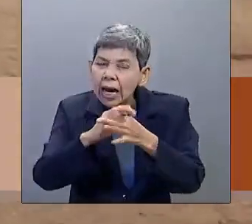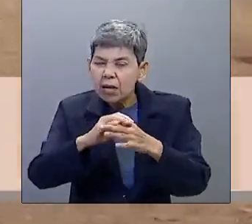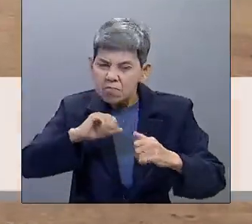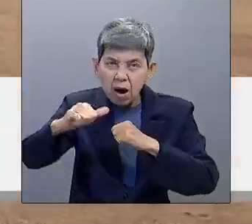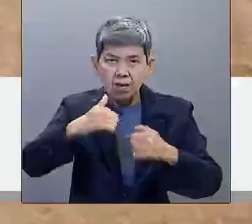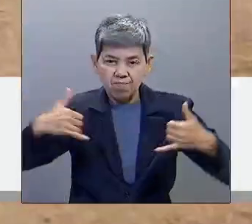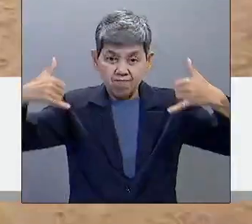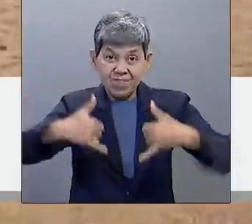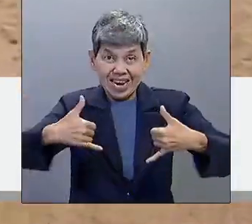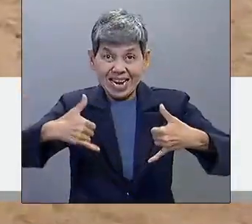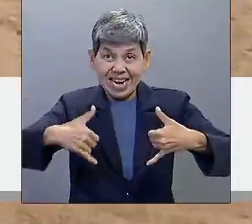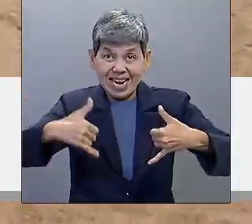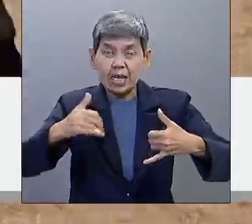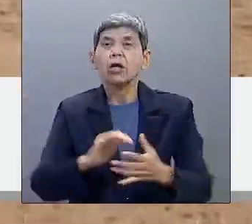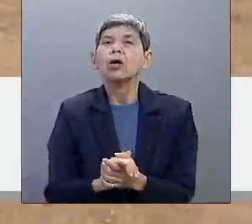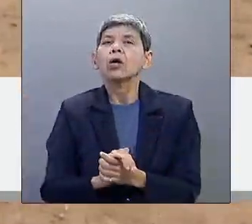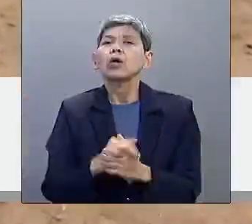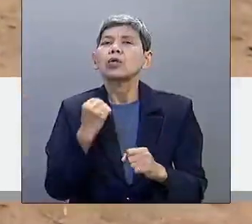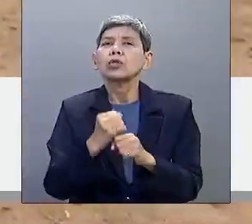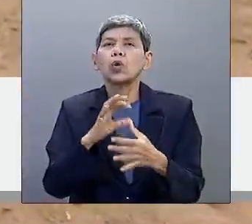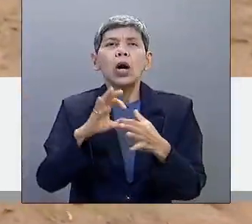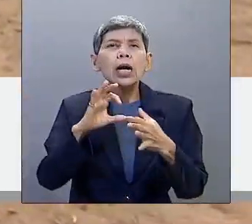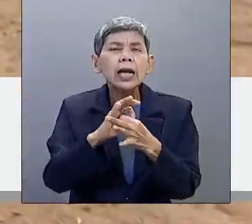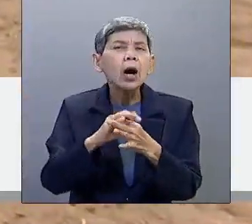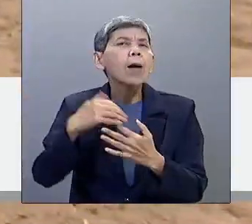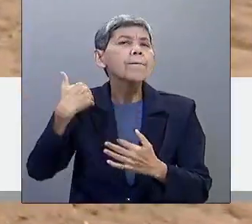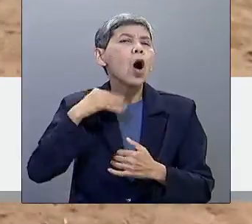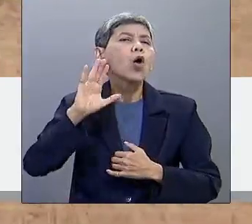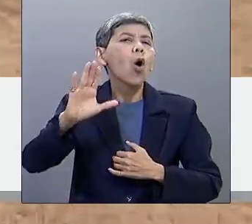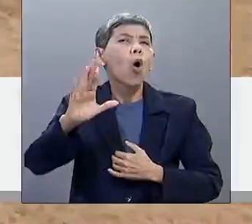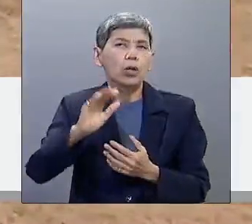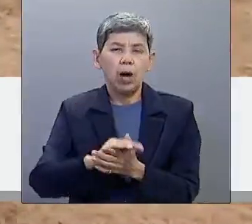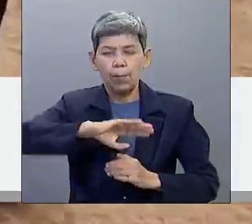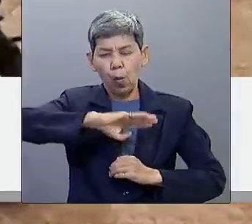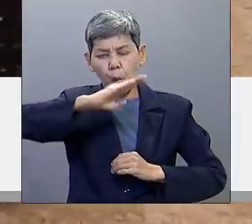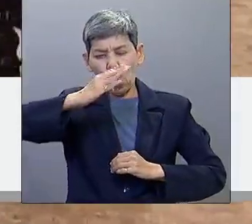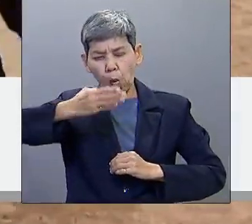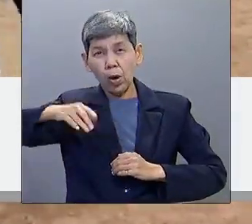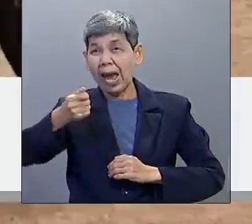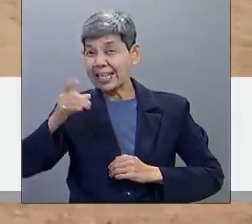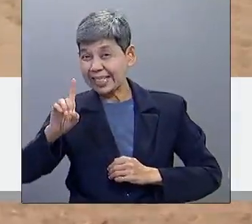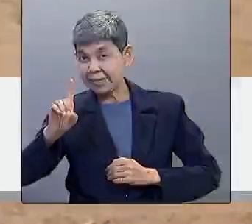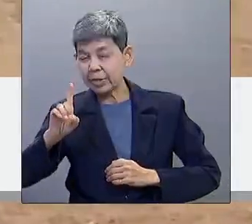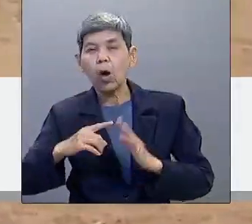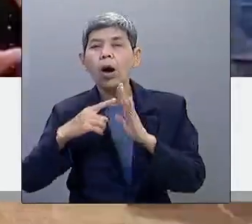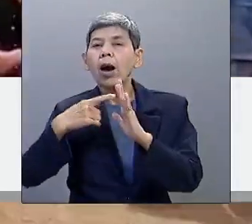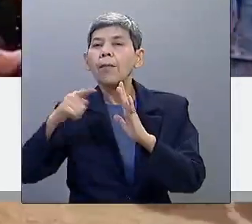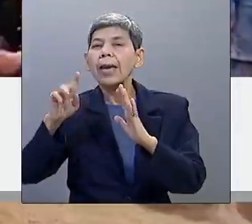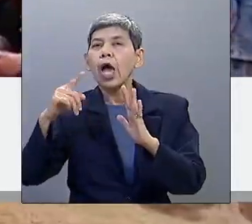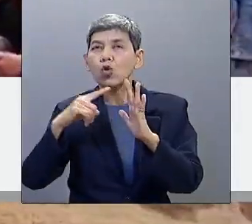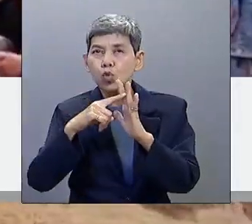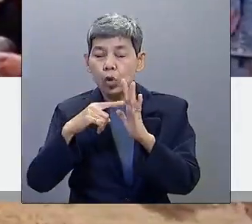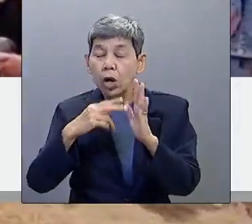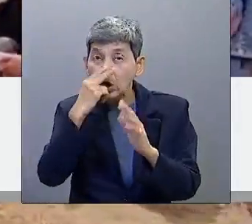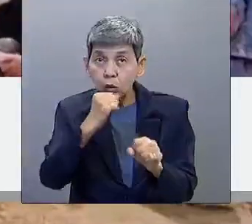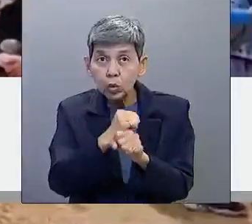ทาคานาคีค่ะจัดขึ้นในภูมิภาคชุมบิวากัสนะคะบนเทือกเขาแอนดีสทางตอนใต้ของเปรูคำว่าทาคาย